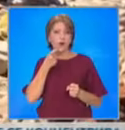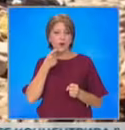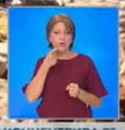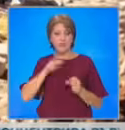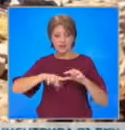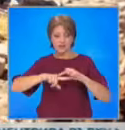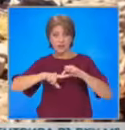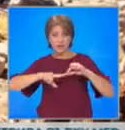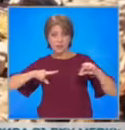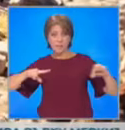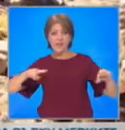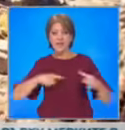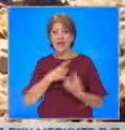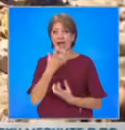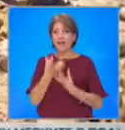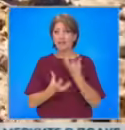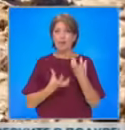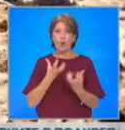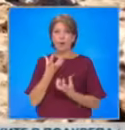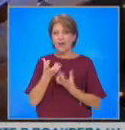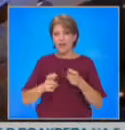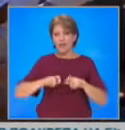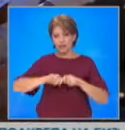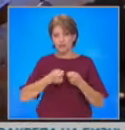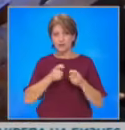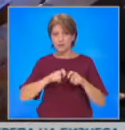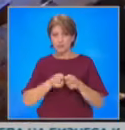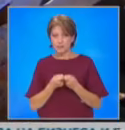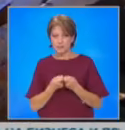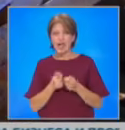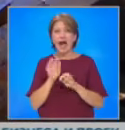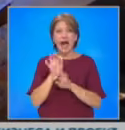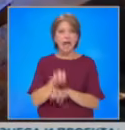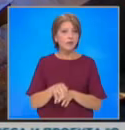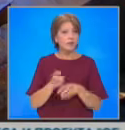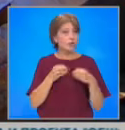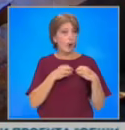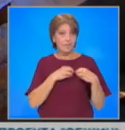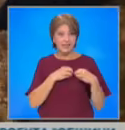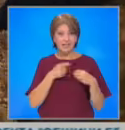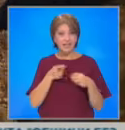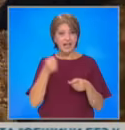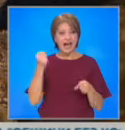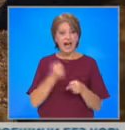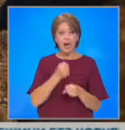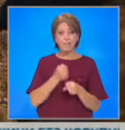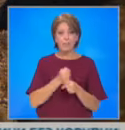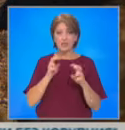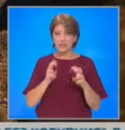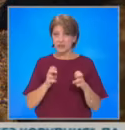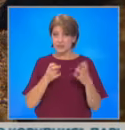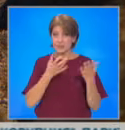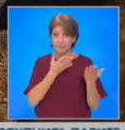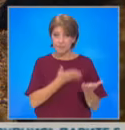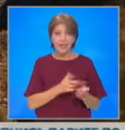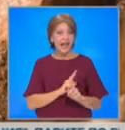тя е силно горяла, начупила се на парчета и рунлива. Археолозите са убедени, че се намират в работилницата на майстор Кранчар. Тук